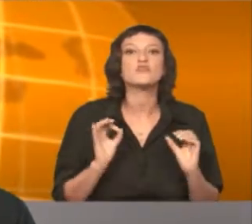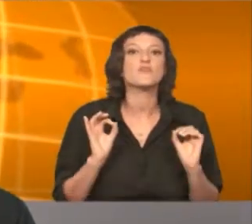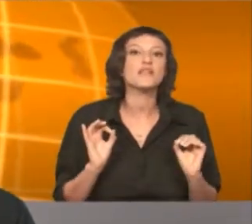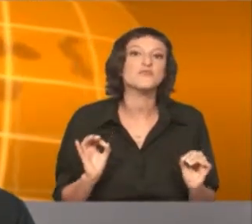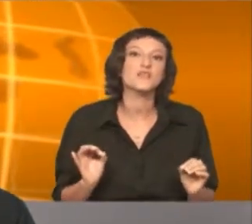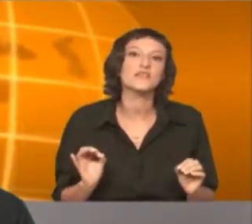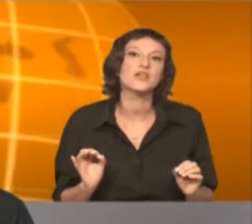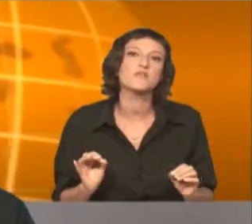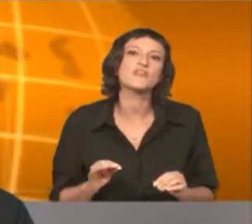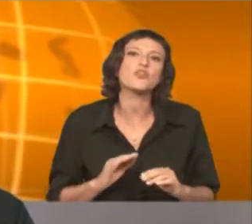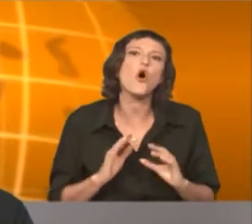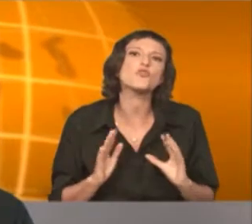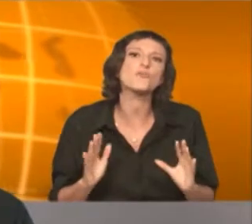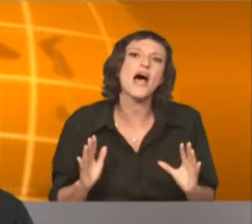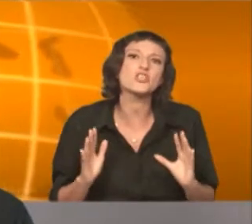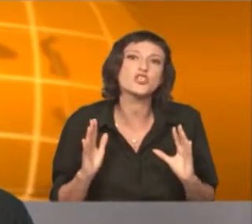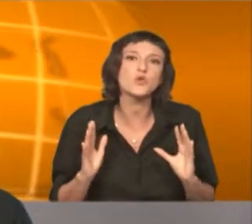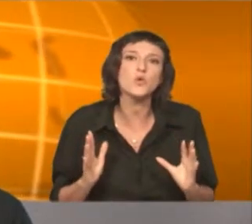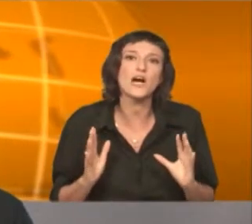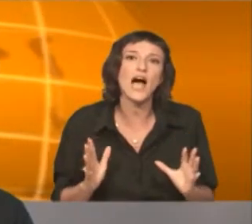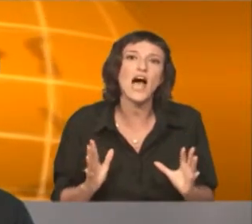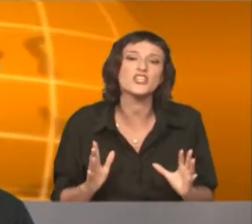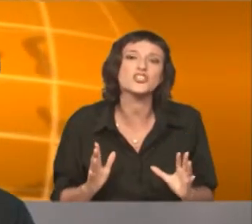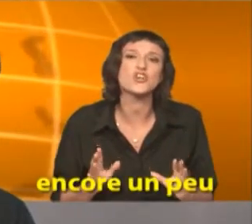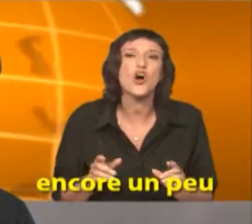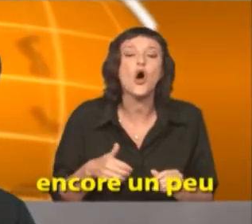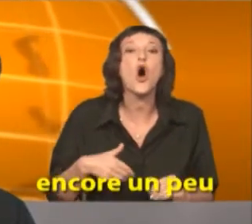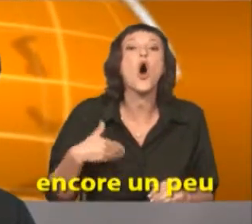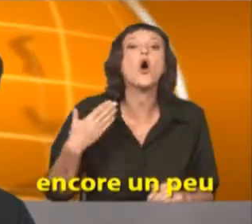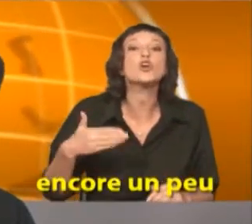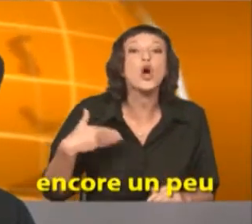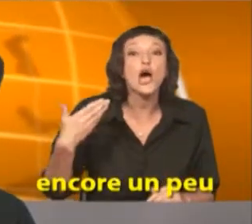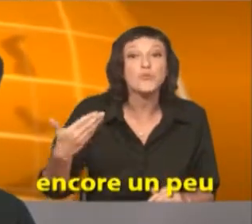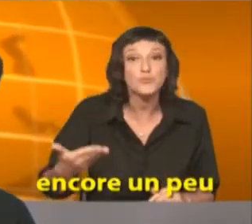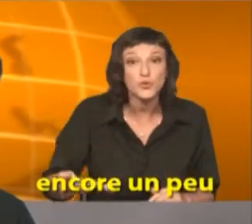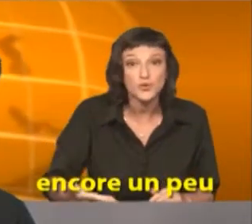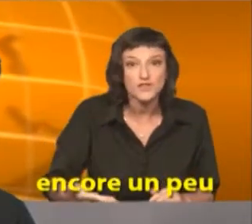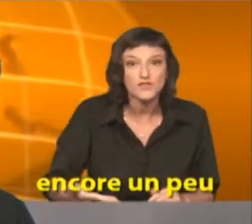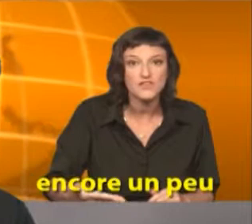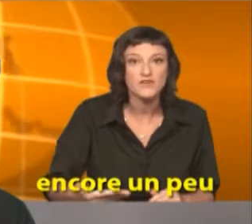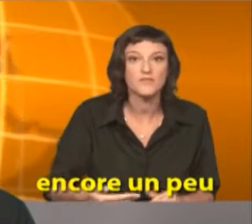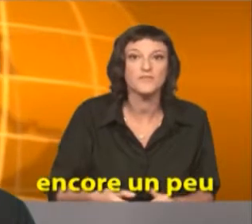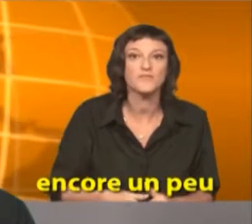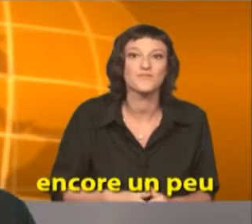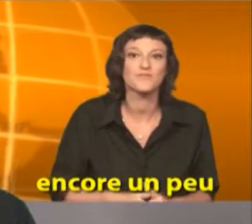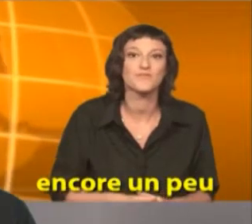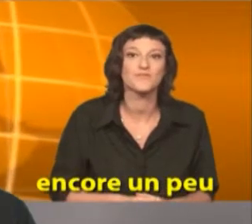Les phares sont magnifiques. Mais tant de marches, courage. Encore un peu.